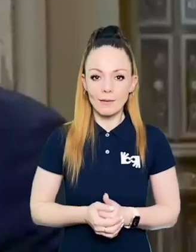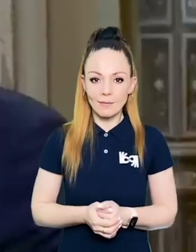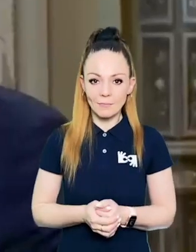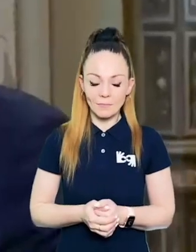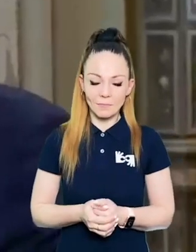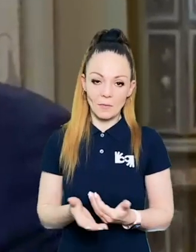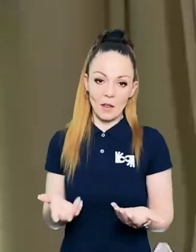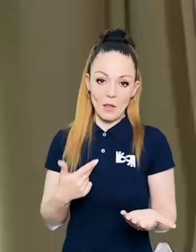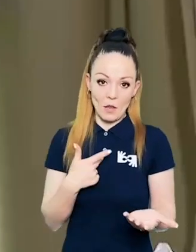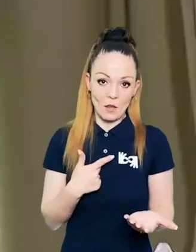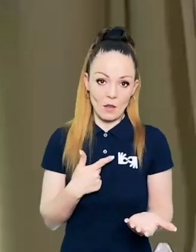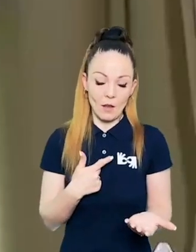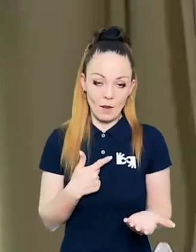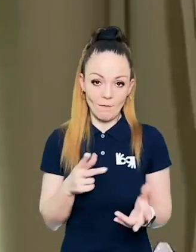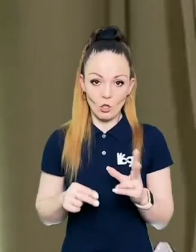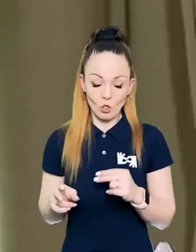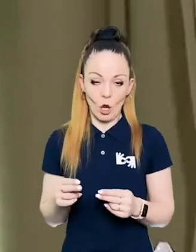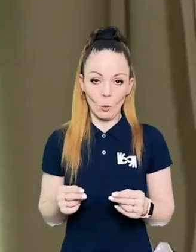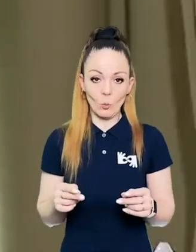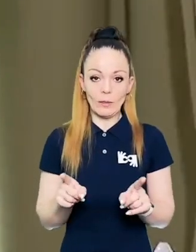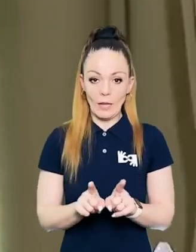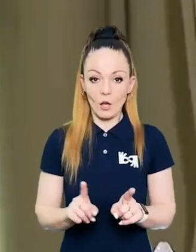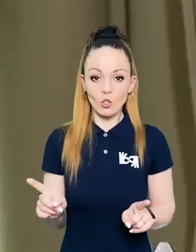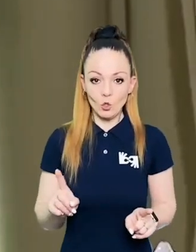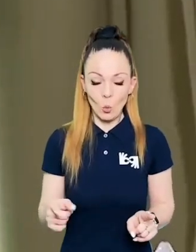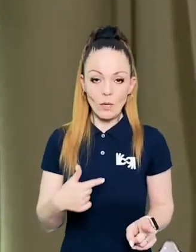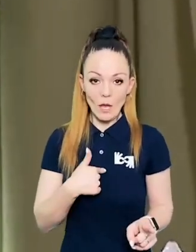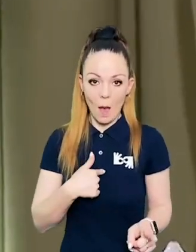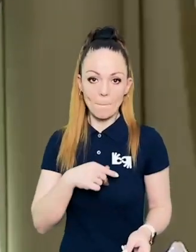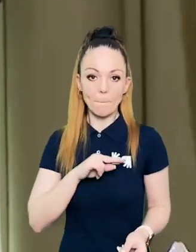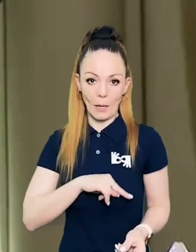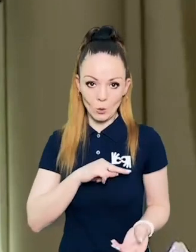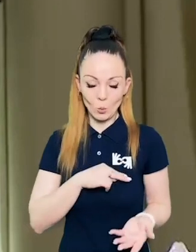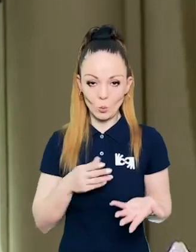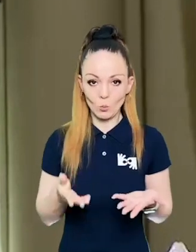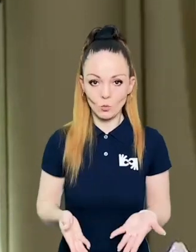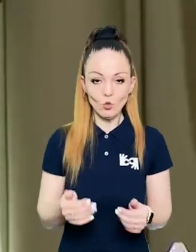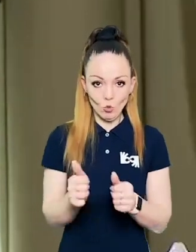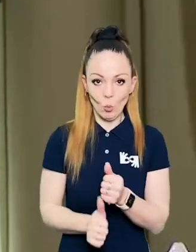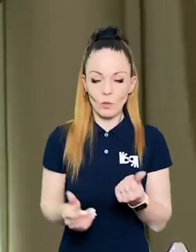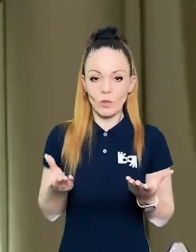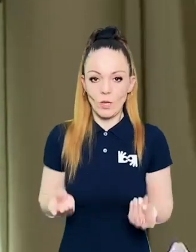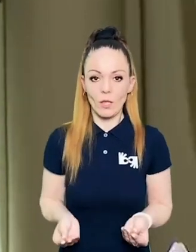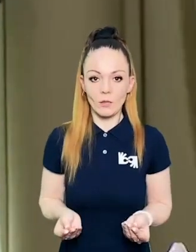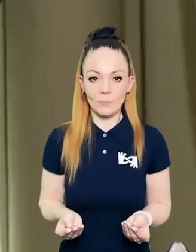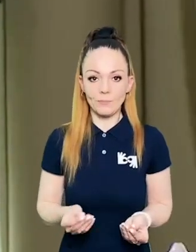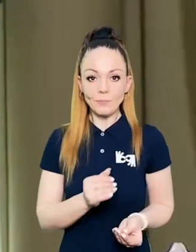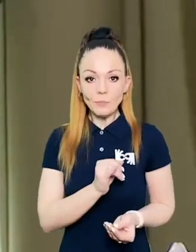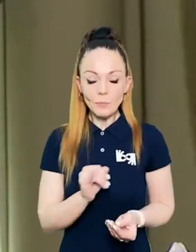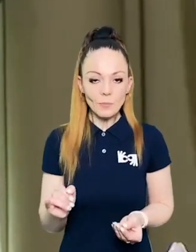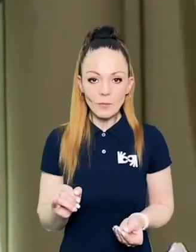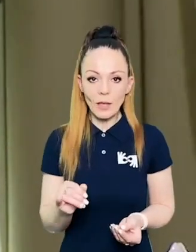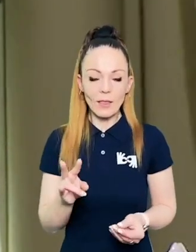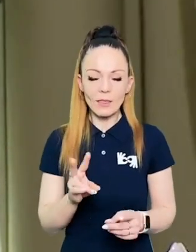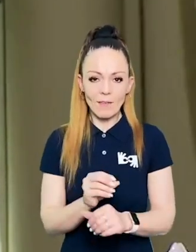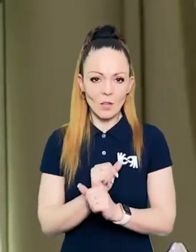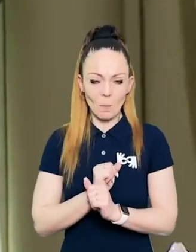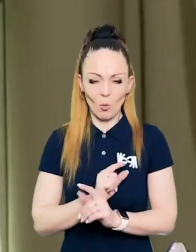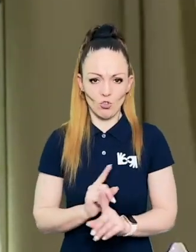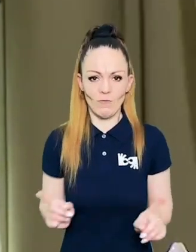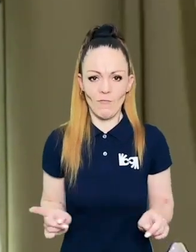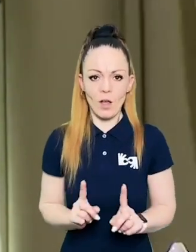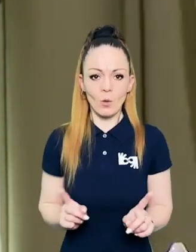розказати? Я вважаю так, що я працюю щоденно і